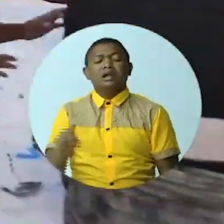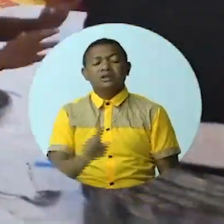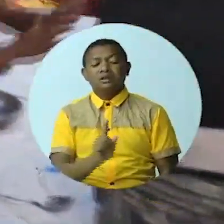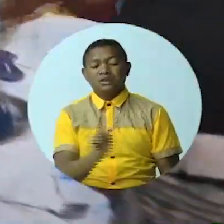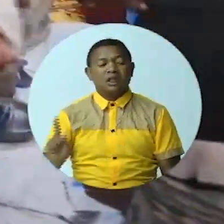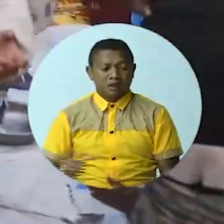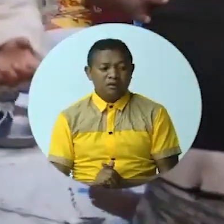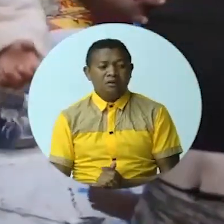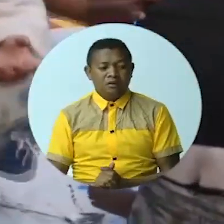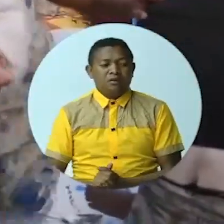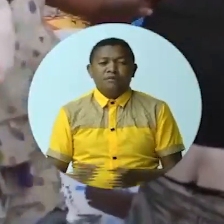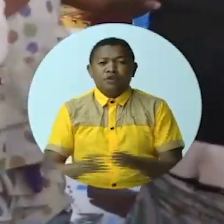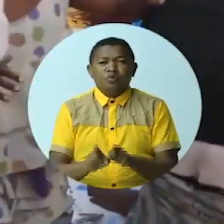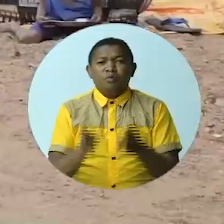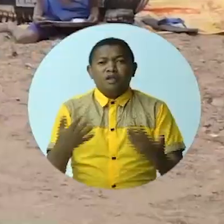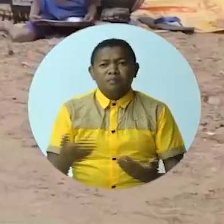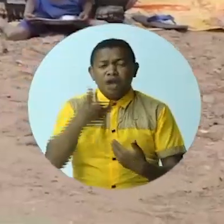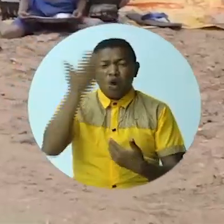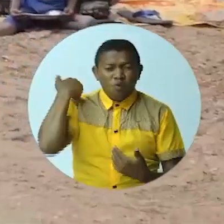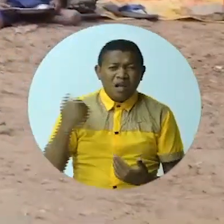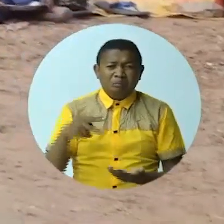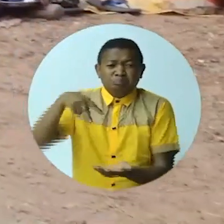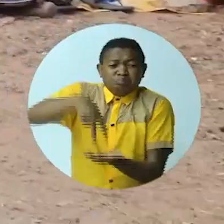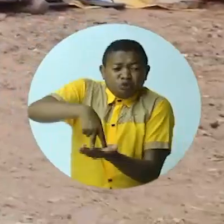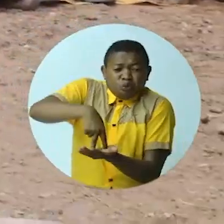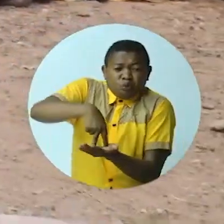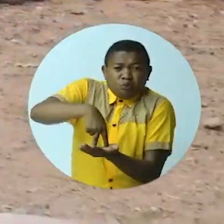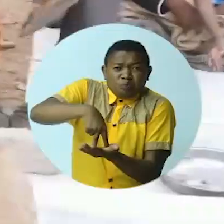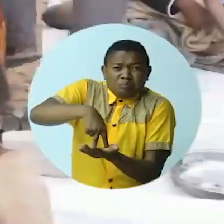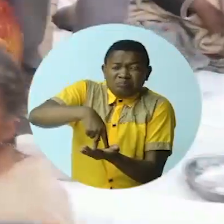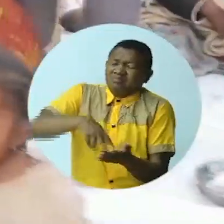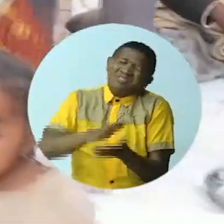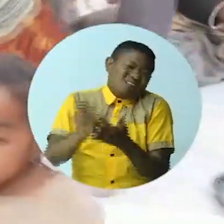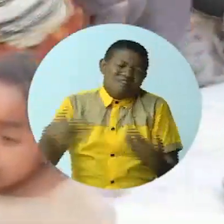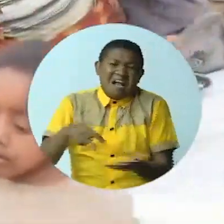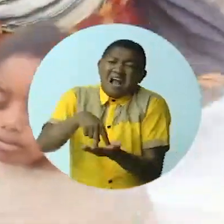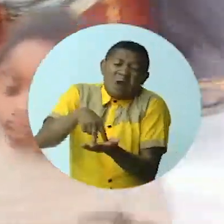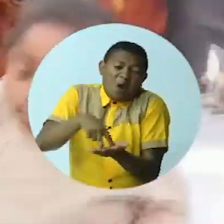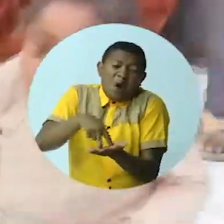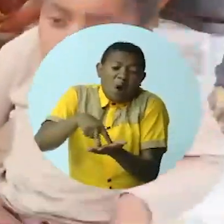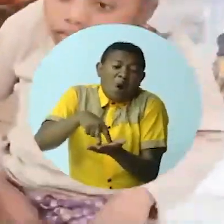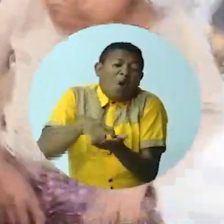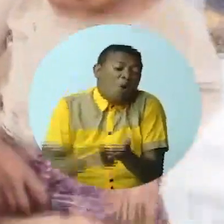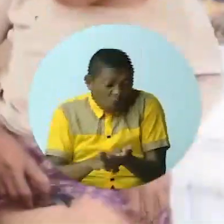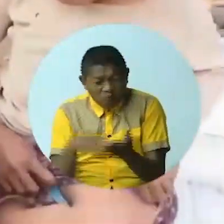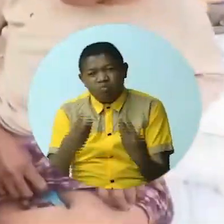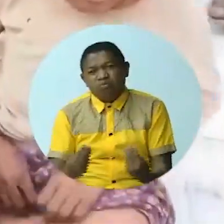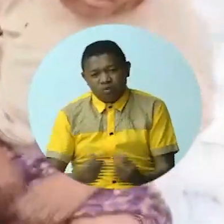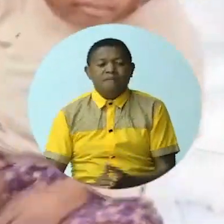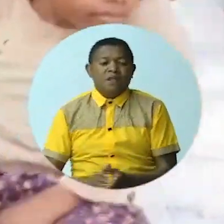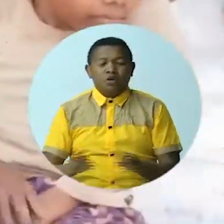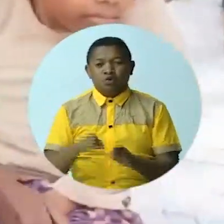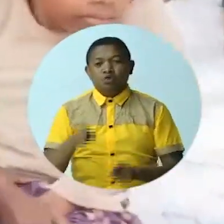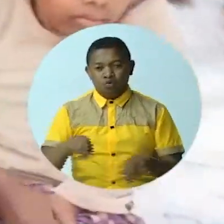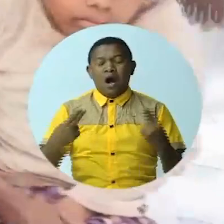mijoro intsony nakizy, tsy afaka mitsangana intsony ny lehibe. Dia zany zavatra rehetrarehetra zany zany a no